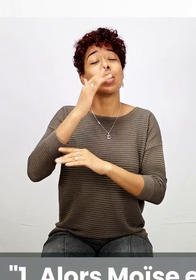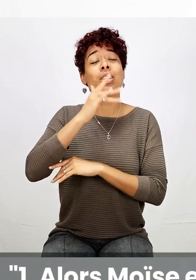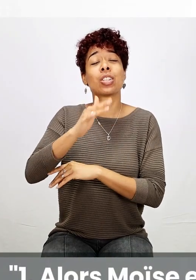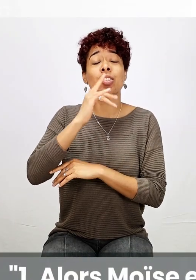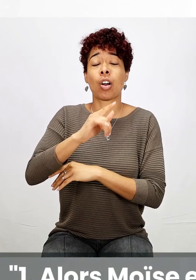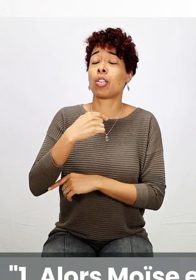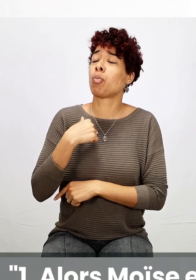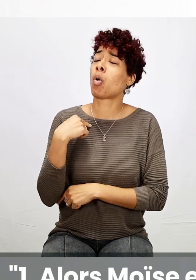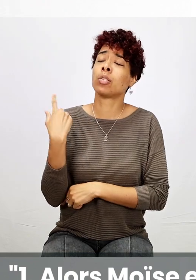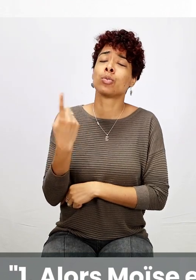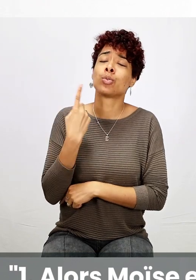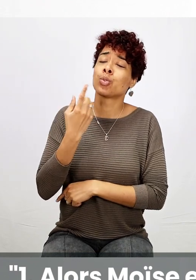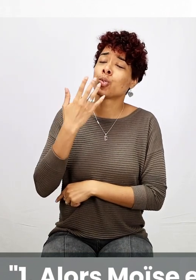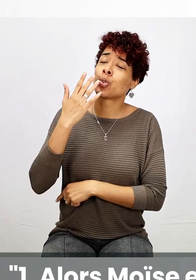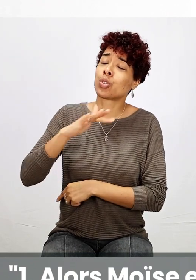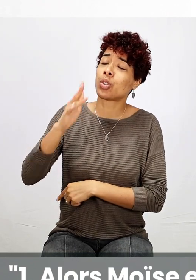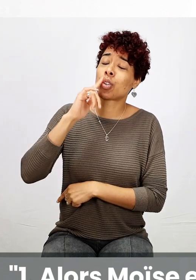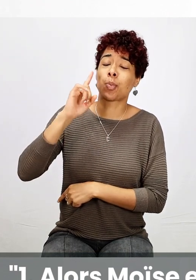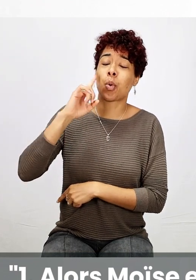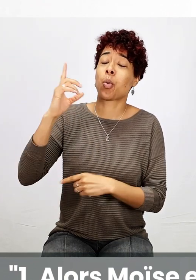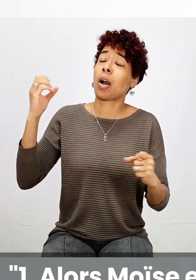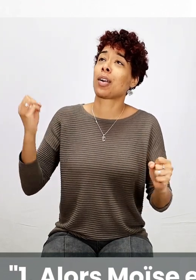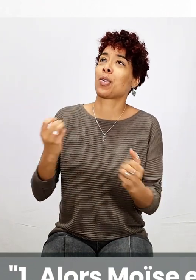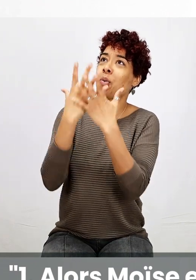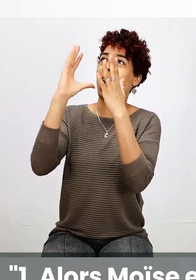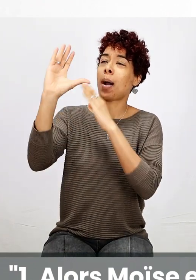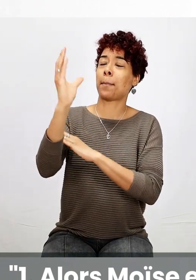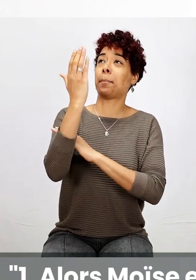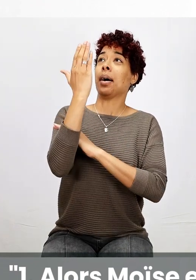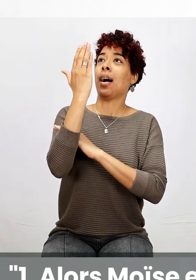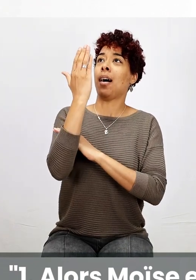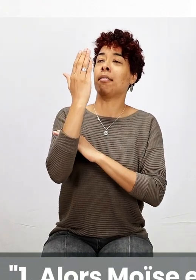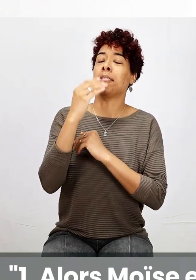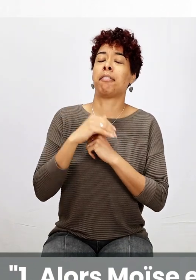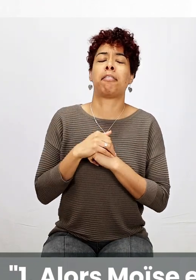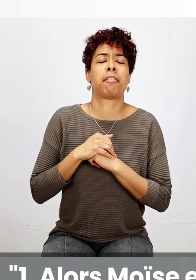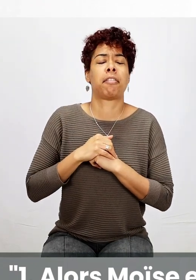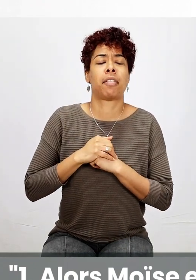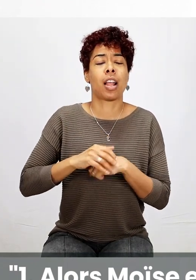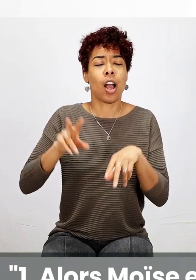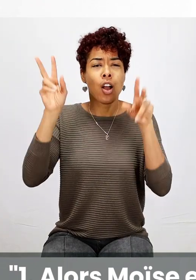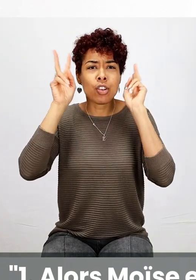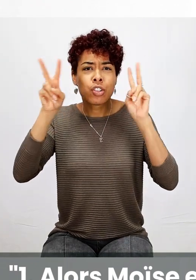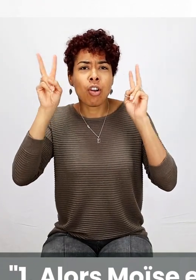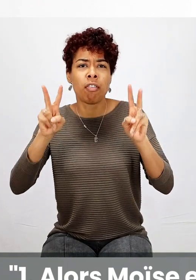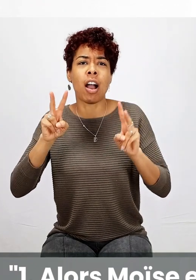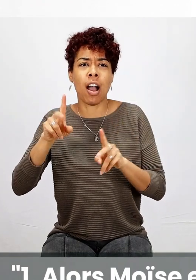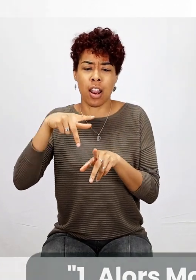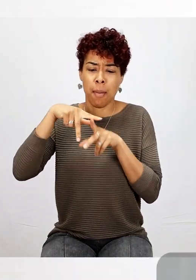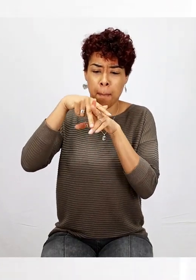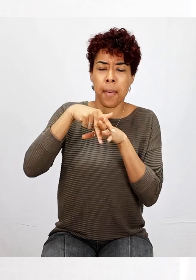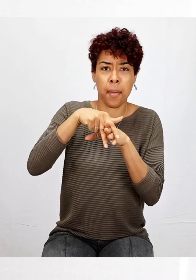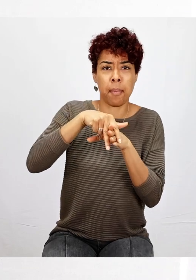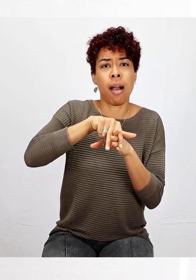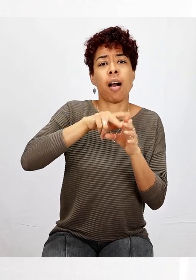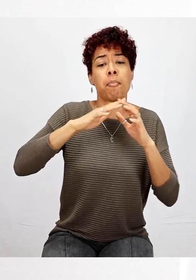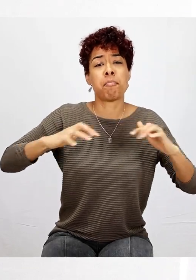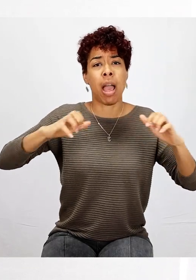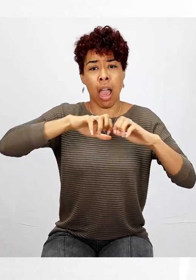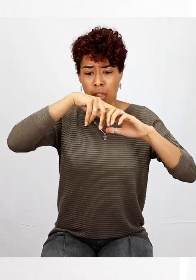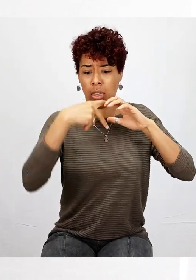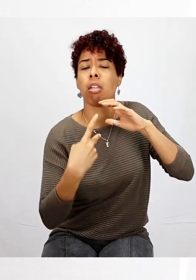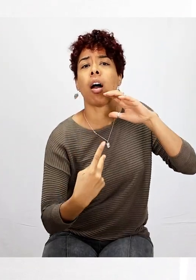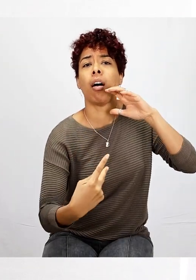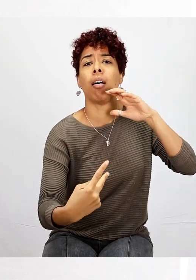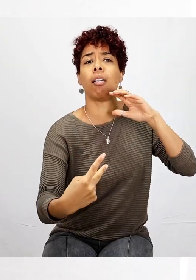« Je chanterai à l'Éternel car il a fait éclater sa gloire. Il a précipité dans la mer le cheval et son cavalier. Amen. » Et peut-être